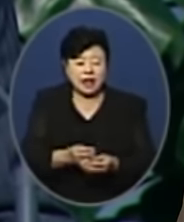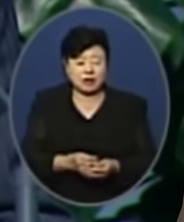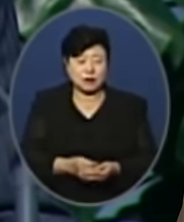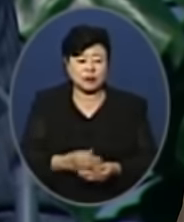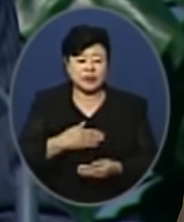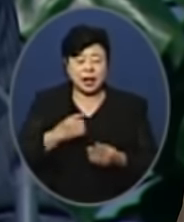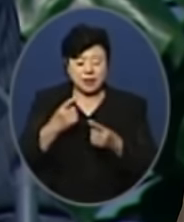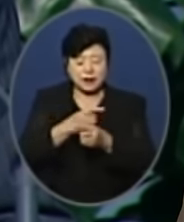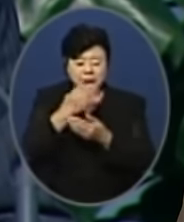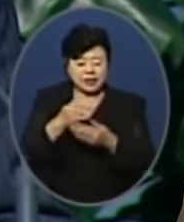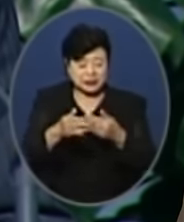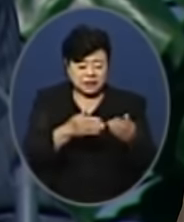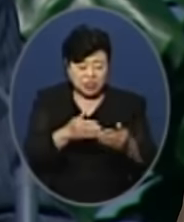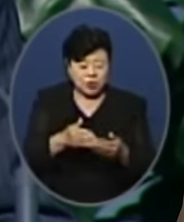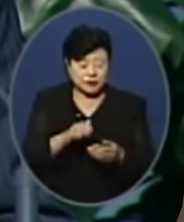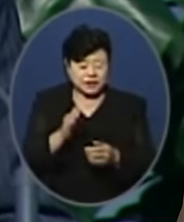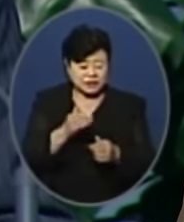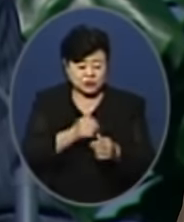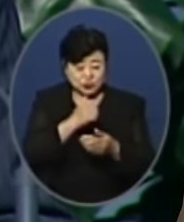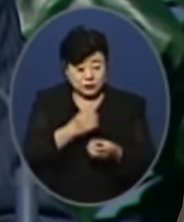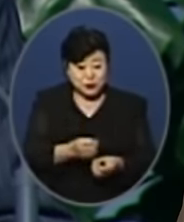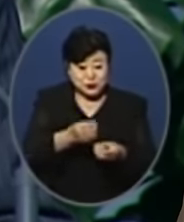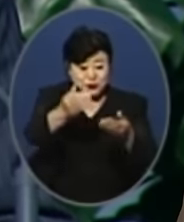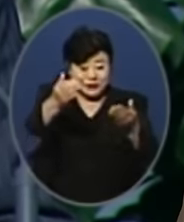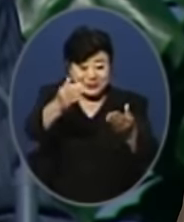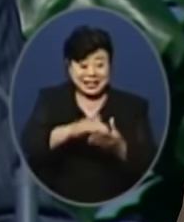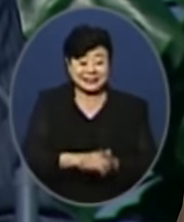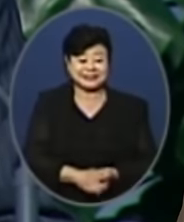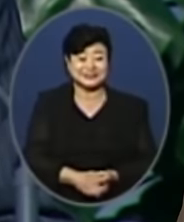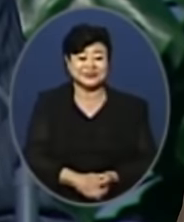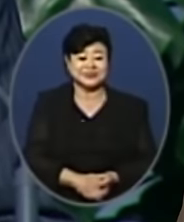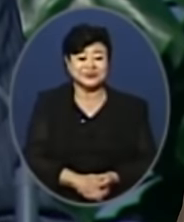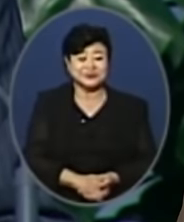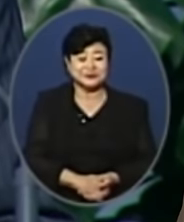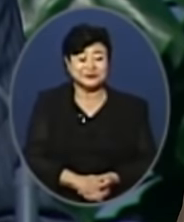깨어지는 체험을 하게 되시기를 주의 이름으로 축원합니다.